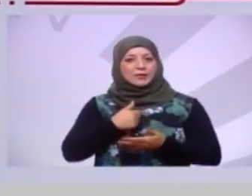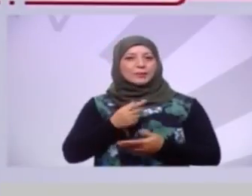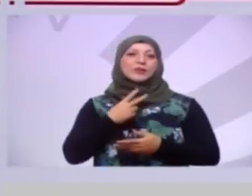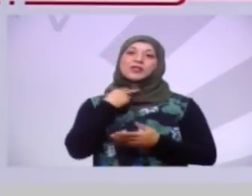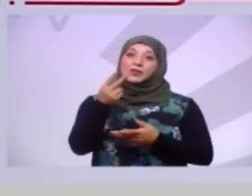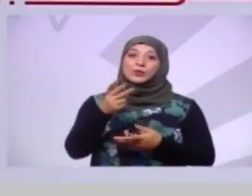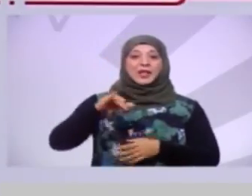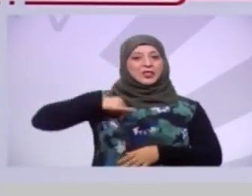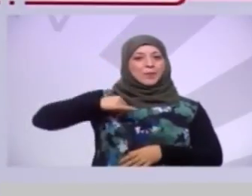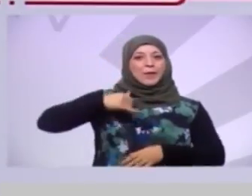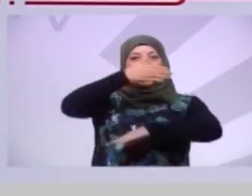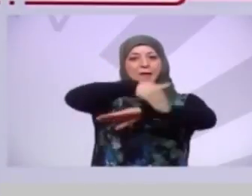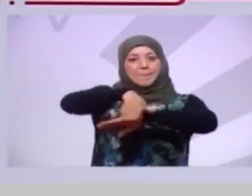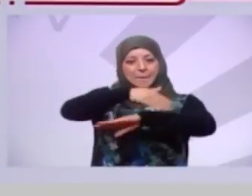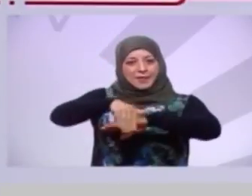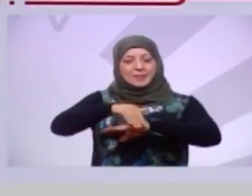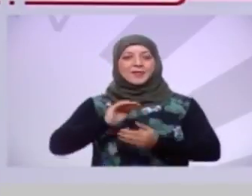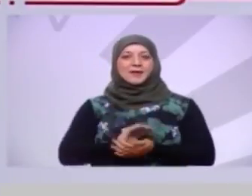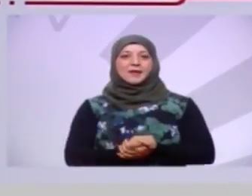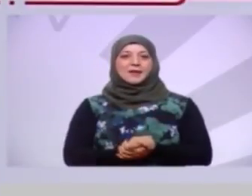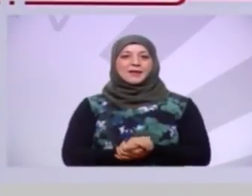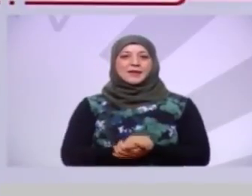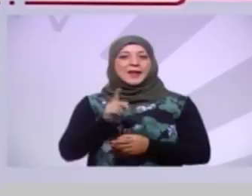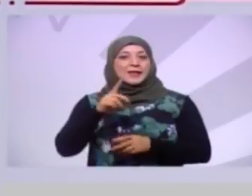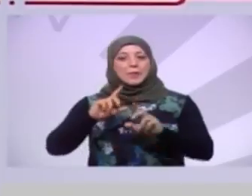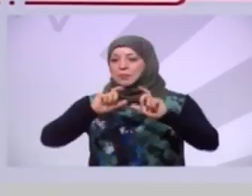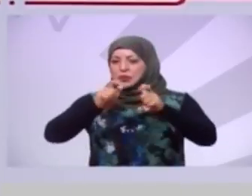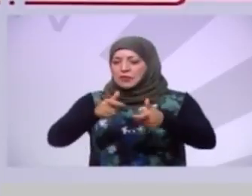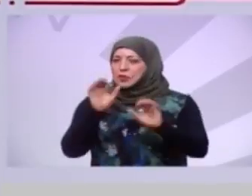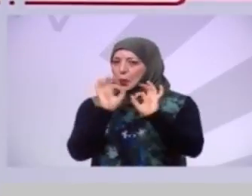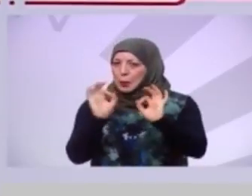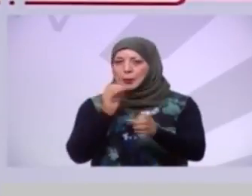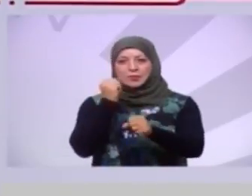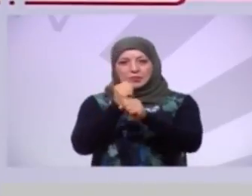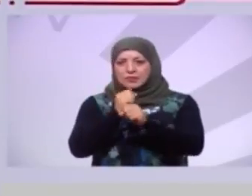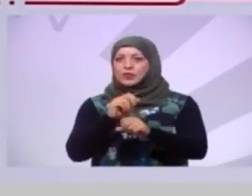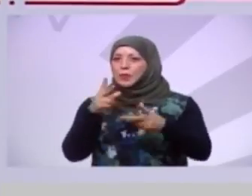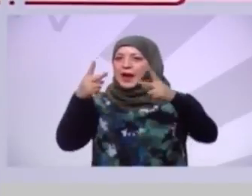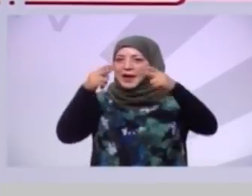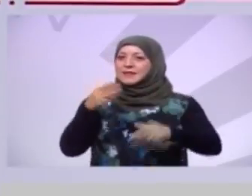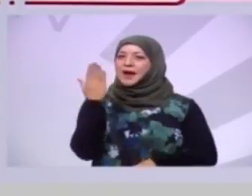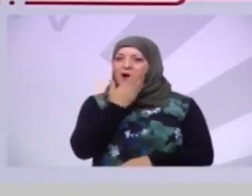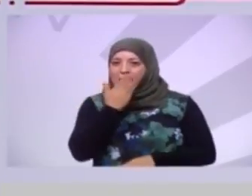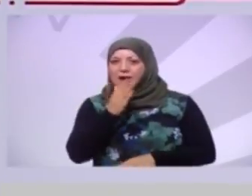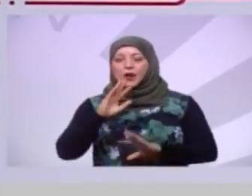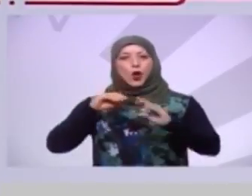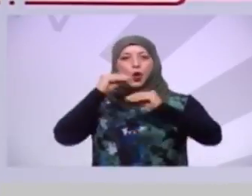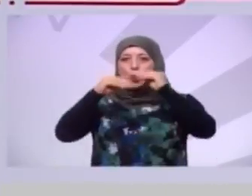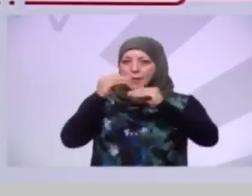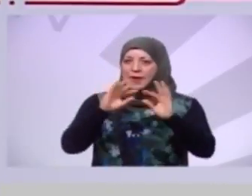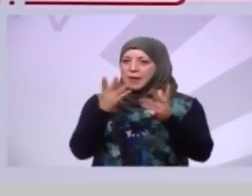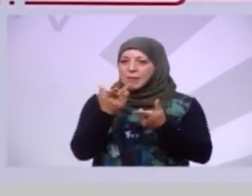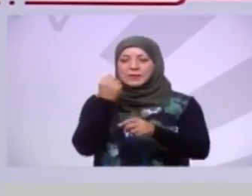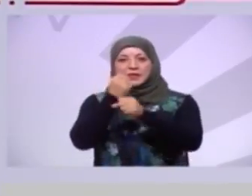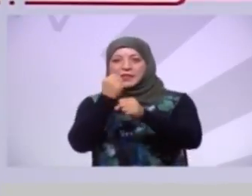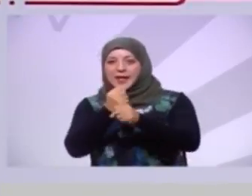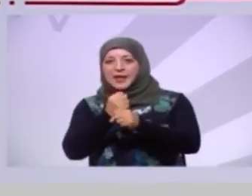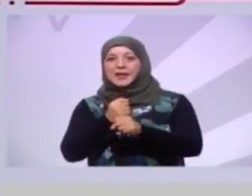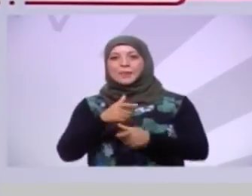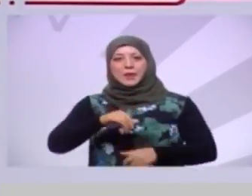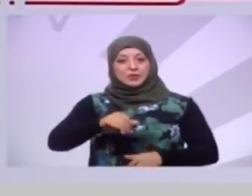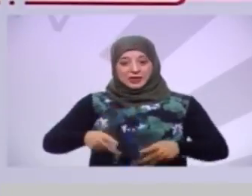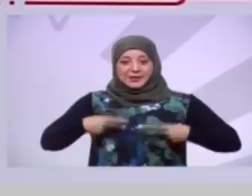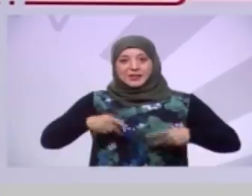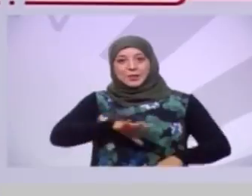نشاطنا على العمل اللي ما سمحت كمل قرايتو بيكون عندهن او يعيش بكرامه باش